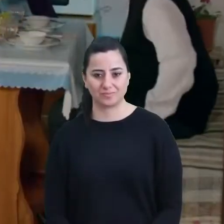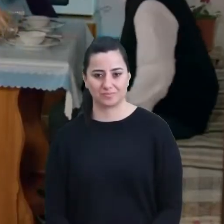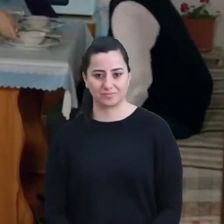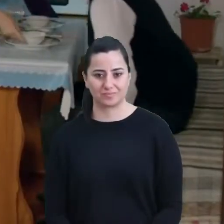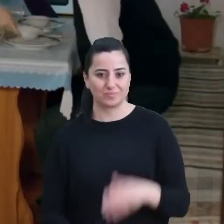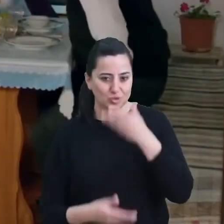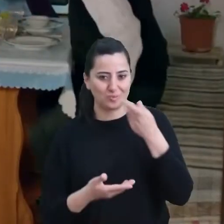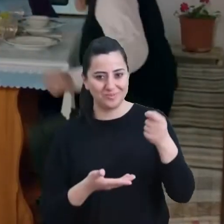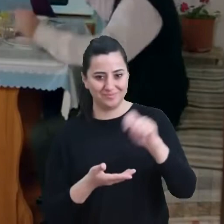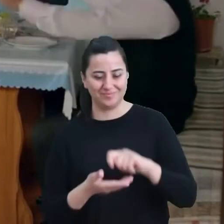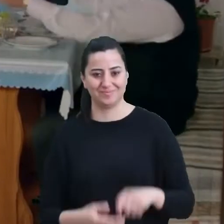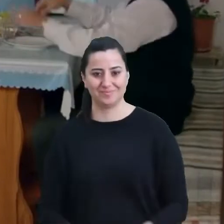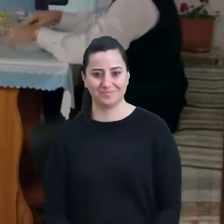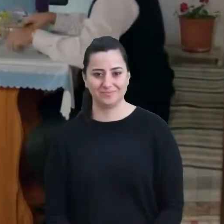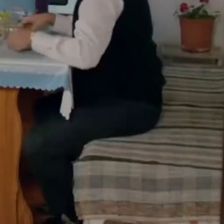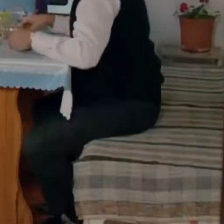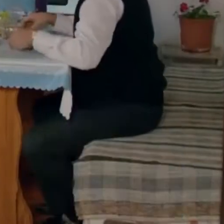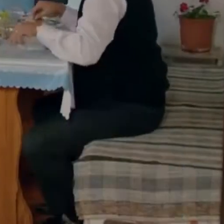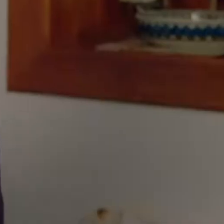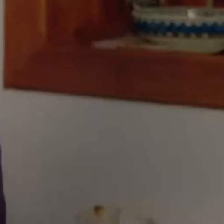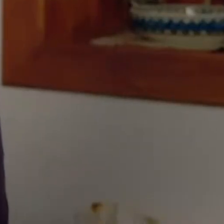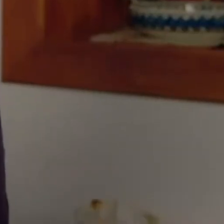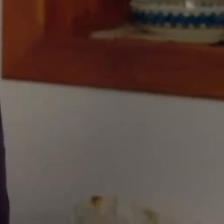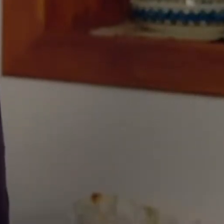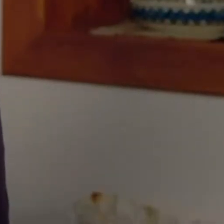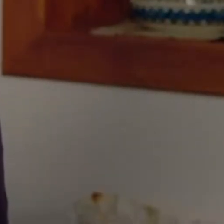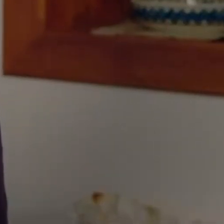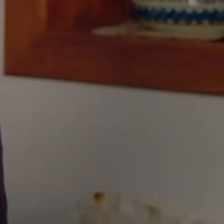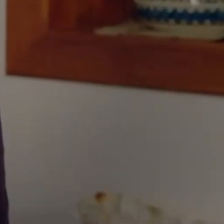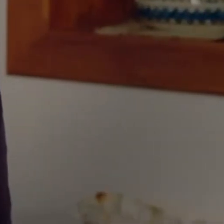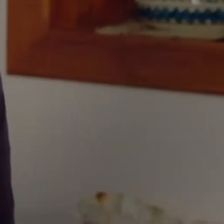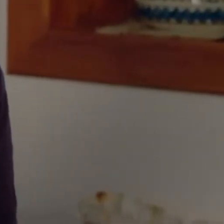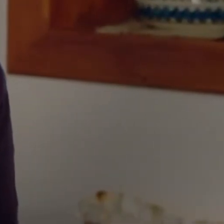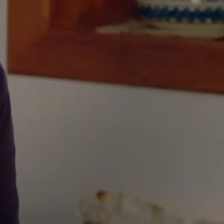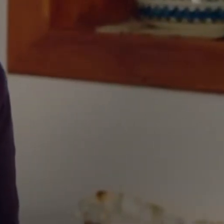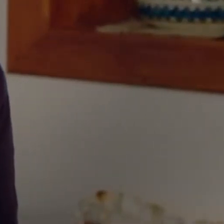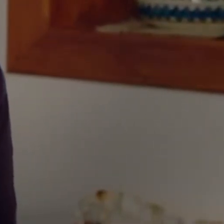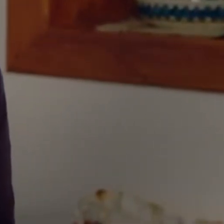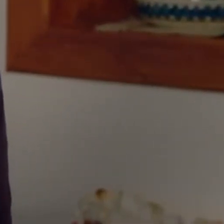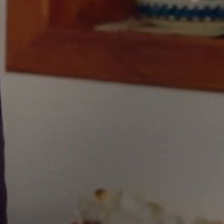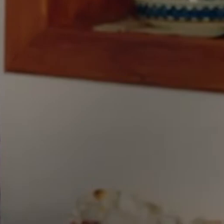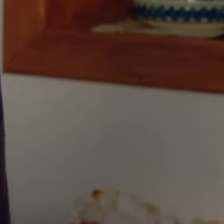Çorbaları da koyayım. Zümrüt içinden söylenerek bardakları dolduruyor.